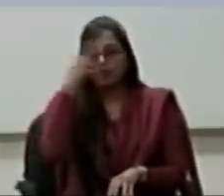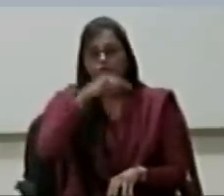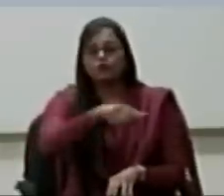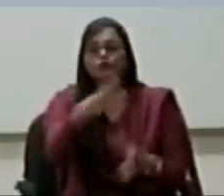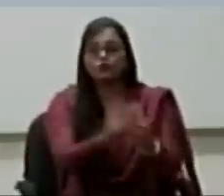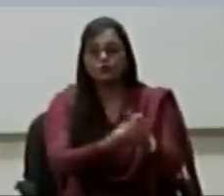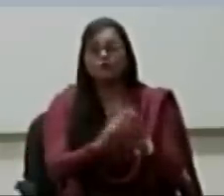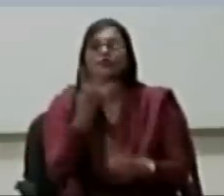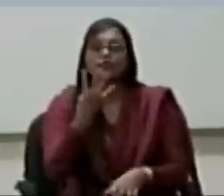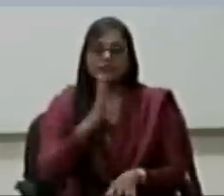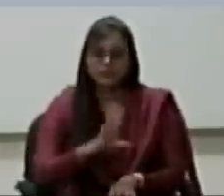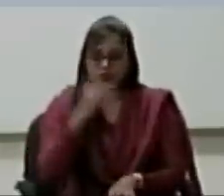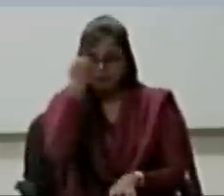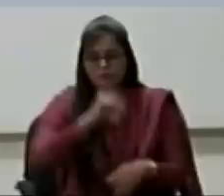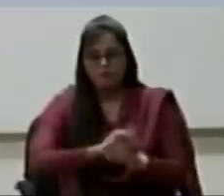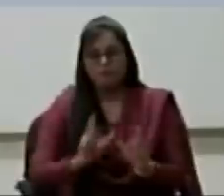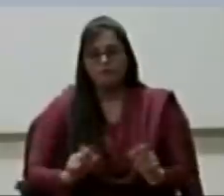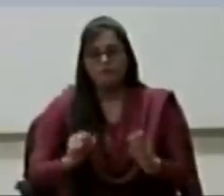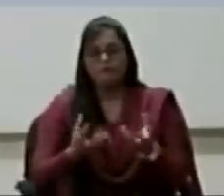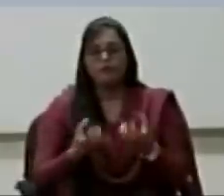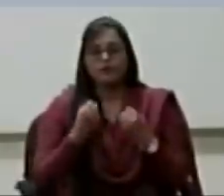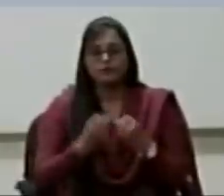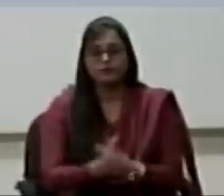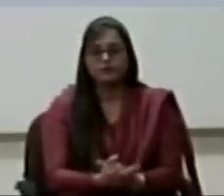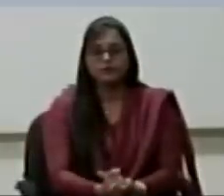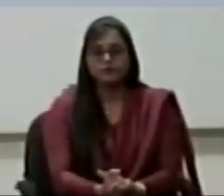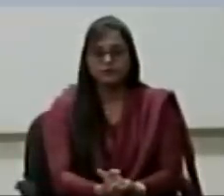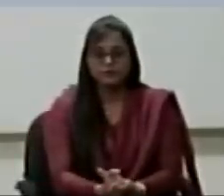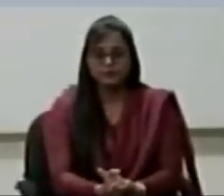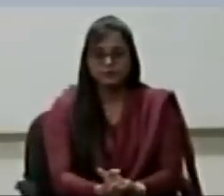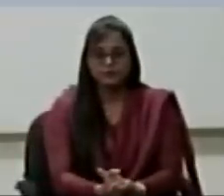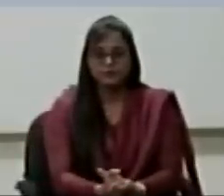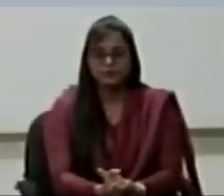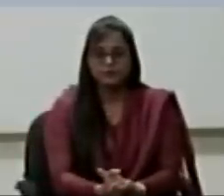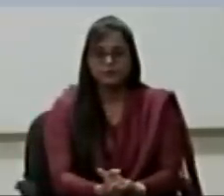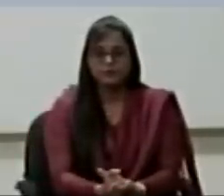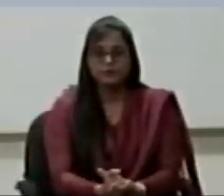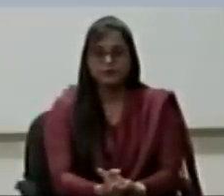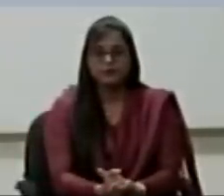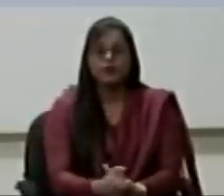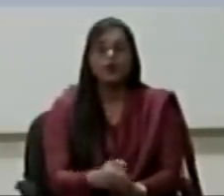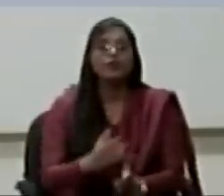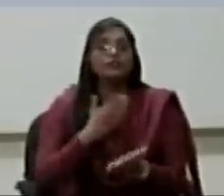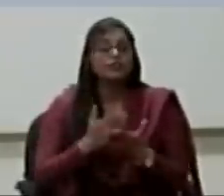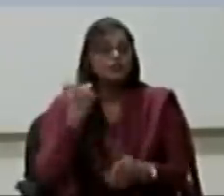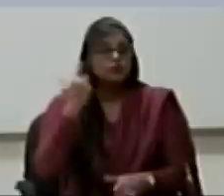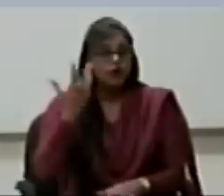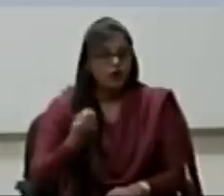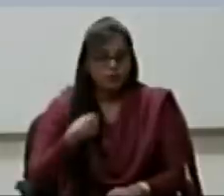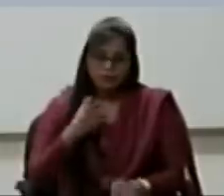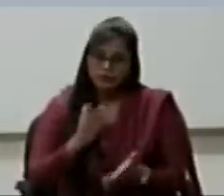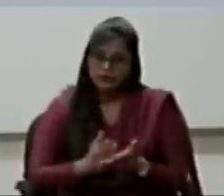সমস্ত উপজেলায় যে রোগীগুলো রয়েছেন তাদের সংখ্যা রয়েছে। আমার কাছে সর্বশেষ তথ্য এই।